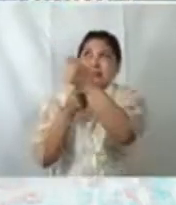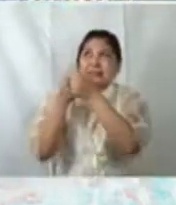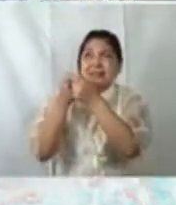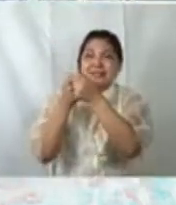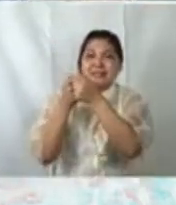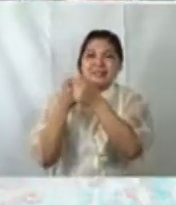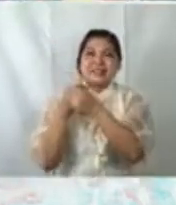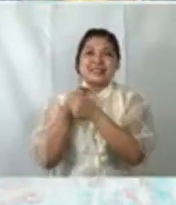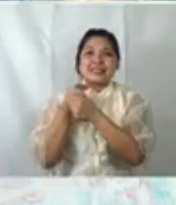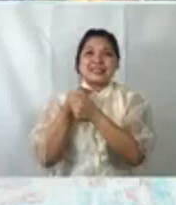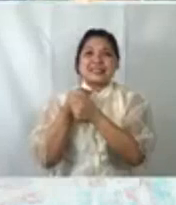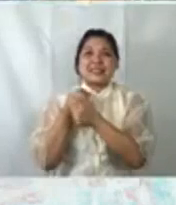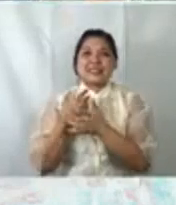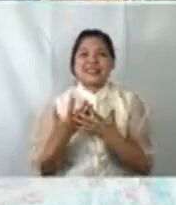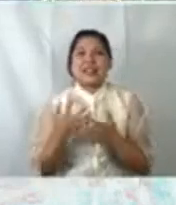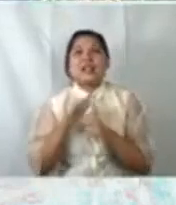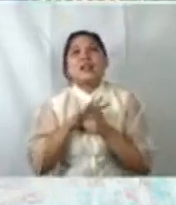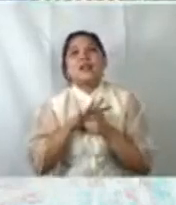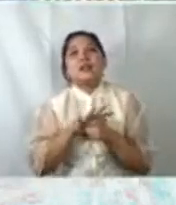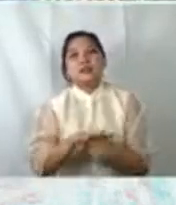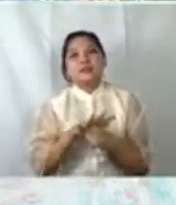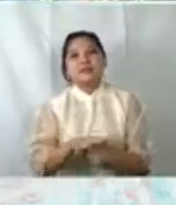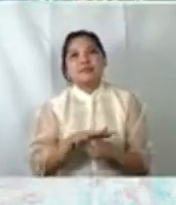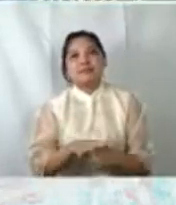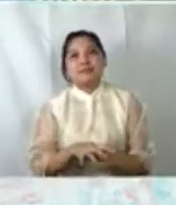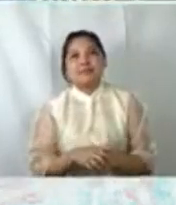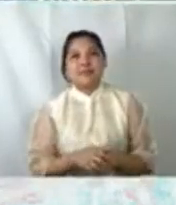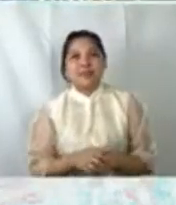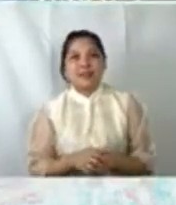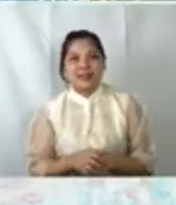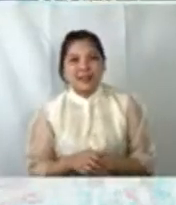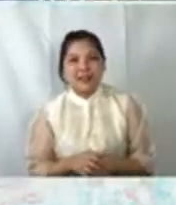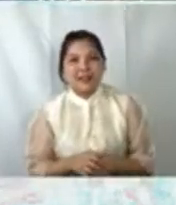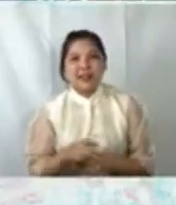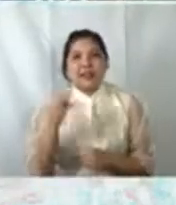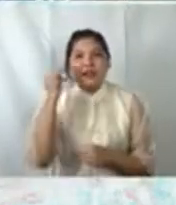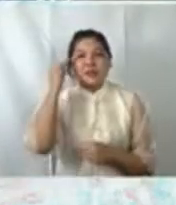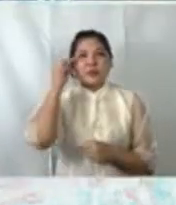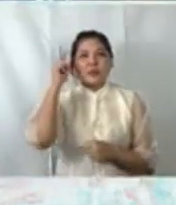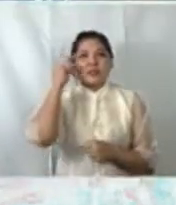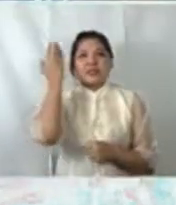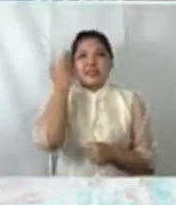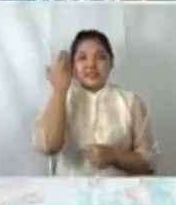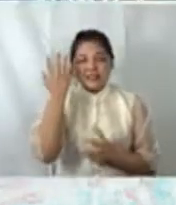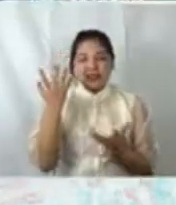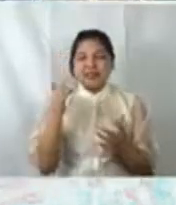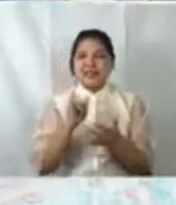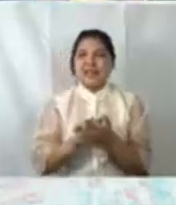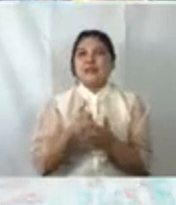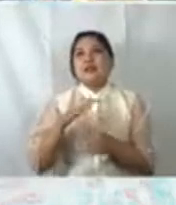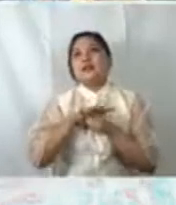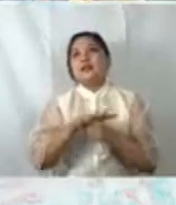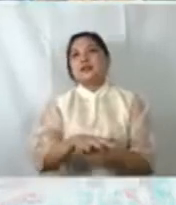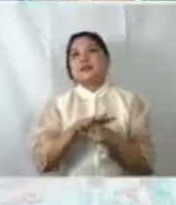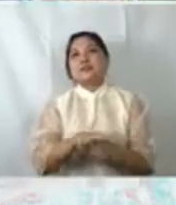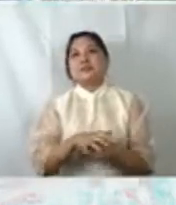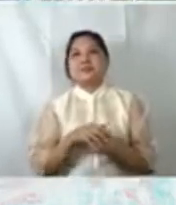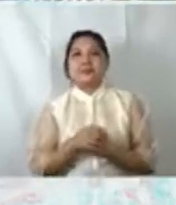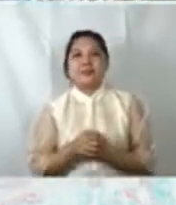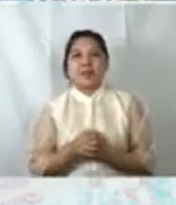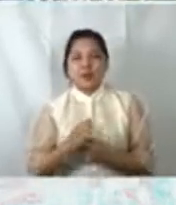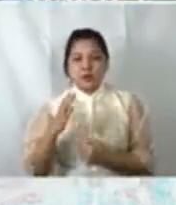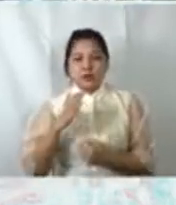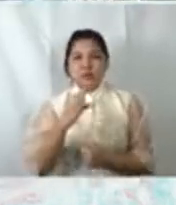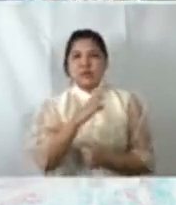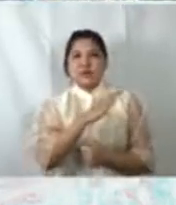Sobrang na-stress po yung nagpapanggap na Manuel Rojas. Sobrang na-stress po yung nagpapanggap na Commissioner Paul